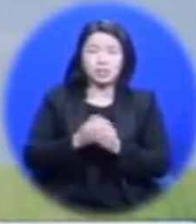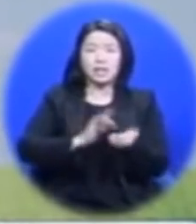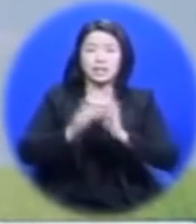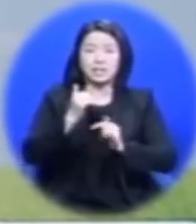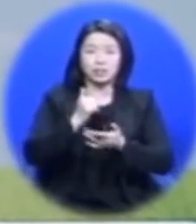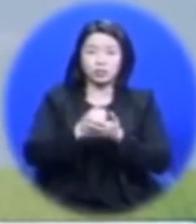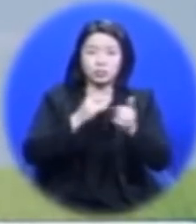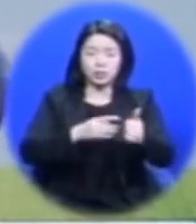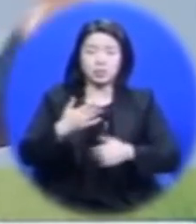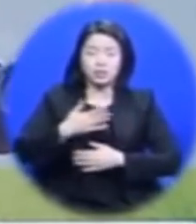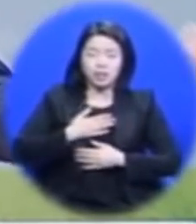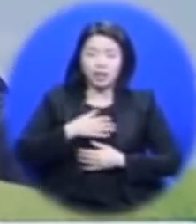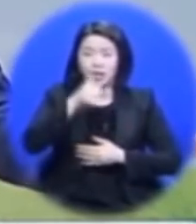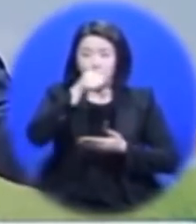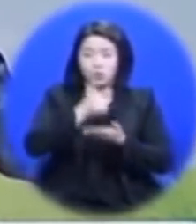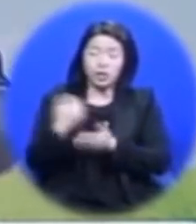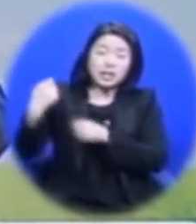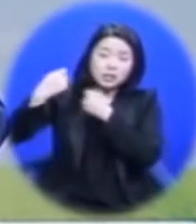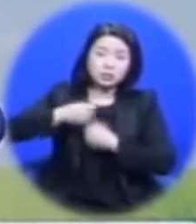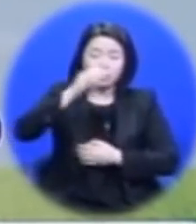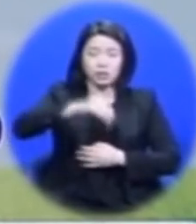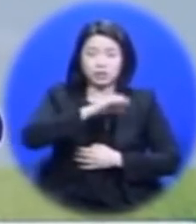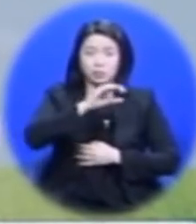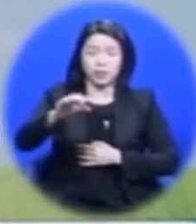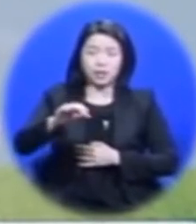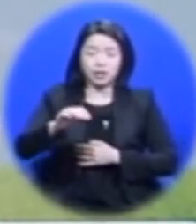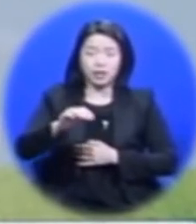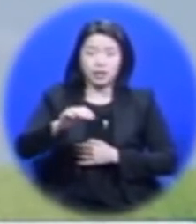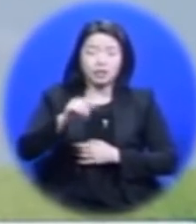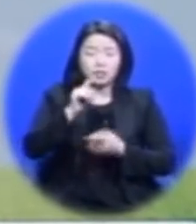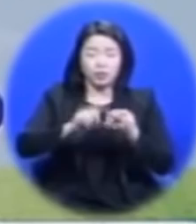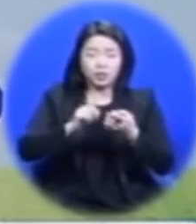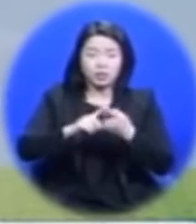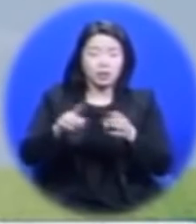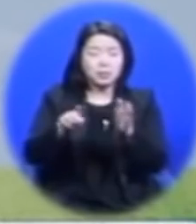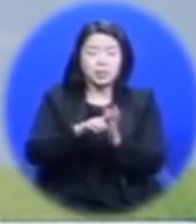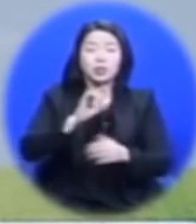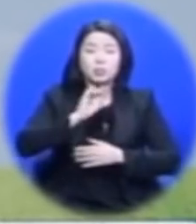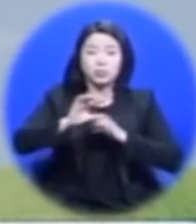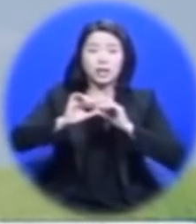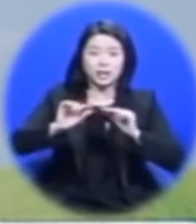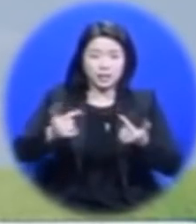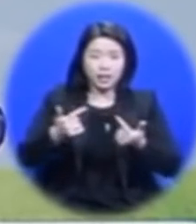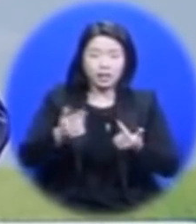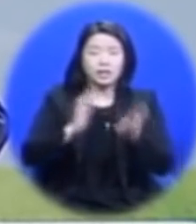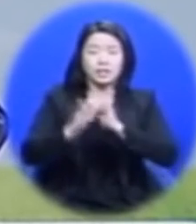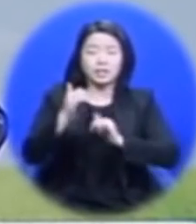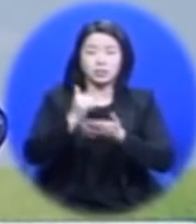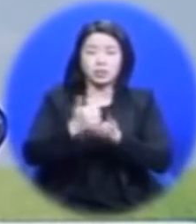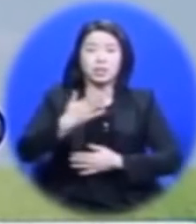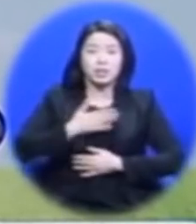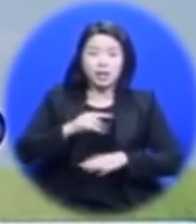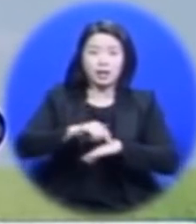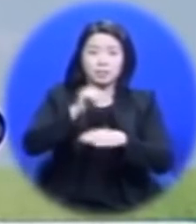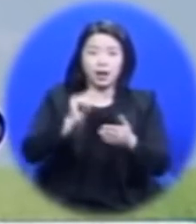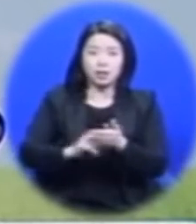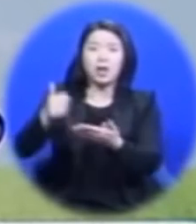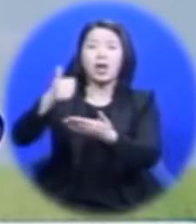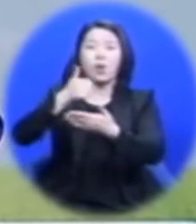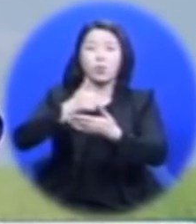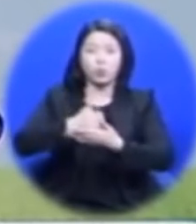예수님께서 나의 죄를 지시고 십자가에 죽으심을 믿는 것뿐만 아닙니다. 예수님께서 이제 내 마음에 오신